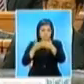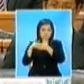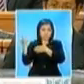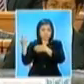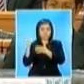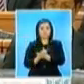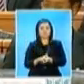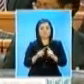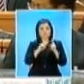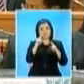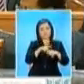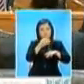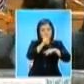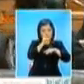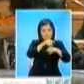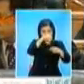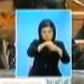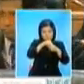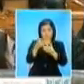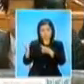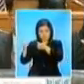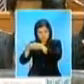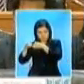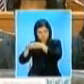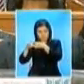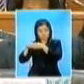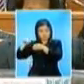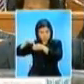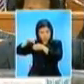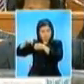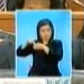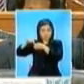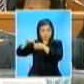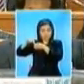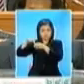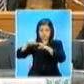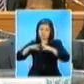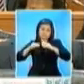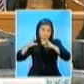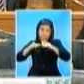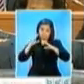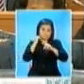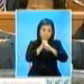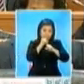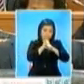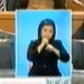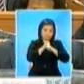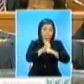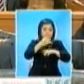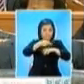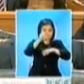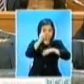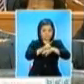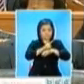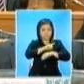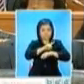ก็ต้องกราบขออภัยท่านประธานว่าพวกกระผมไม่อาจที่จะยอมรับการปฏิบัติหน้าที่ในฐานะประธ